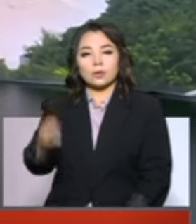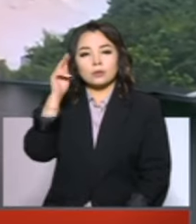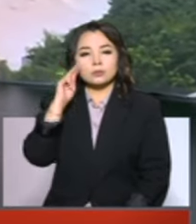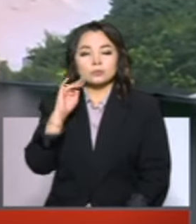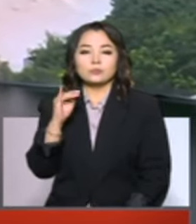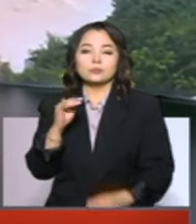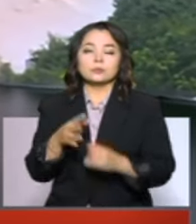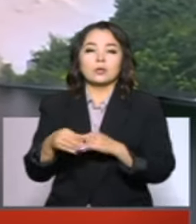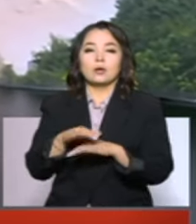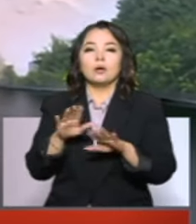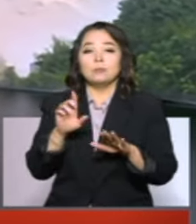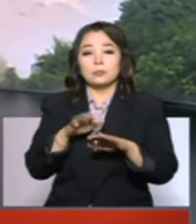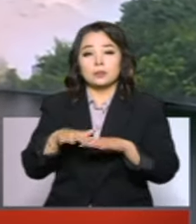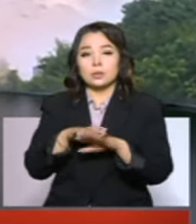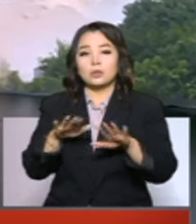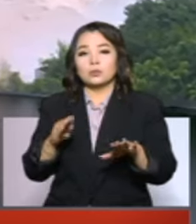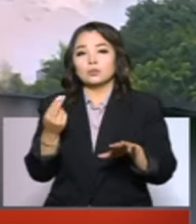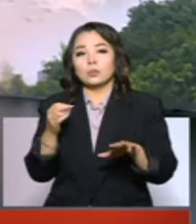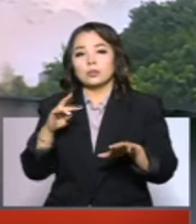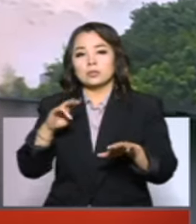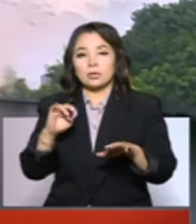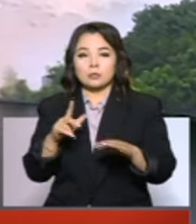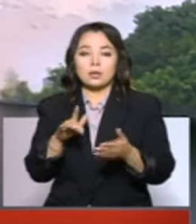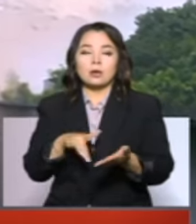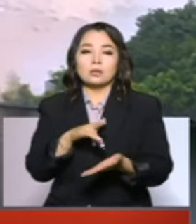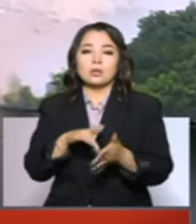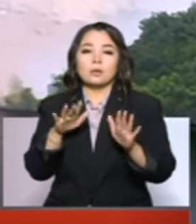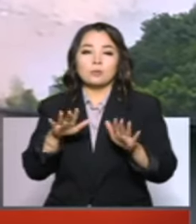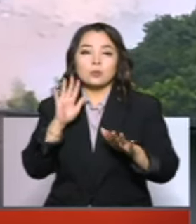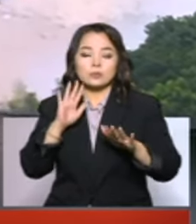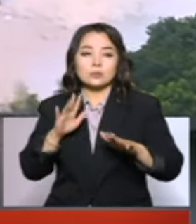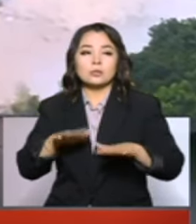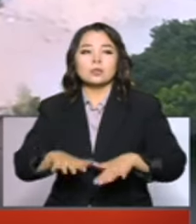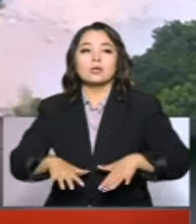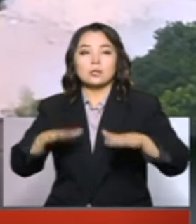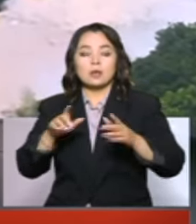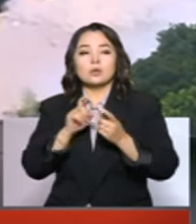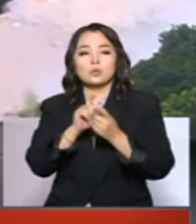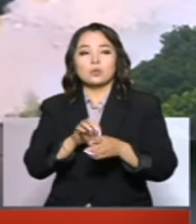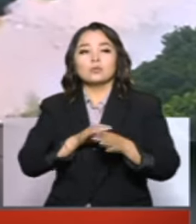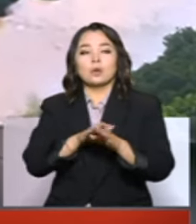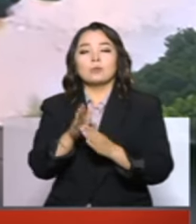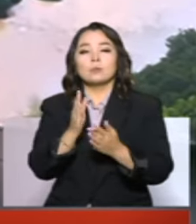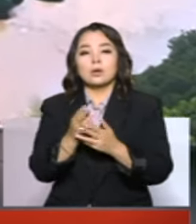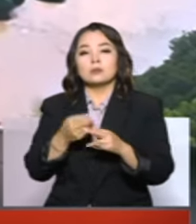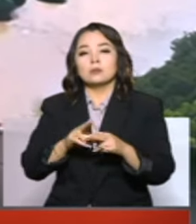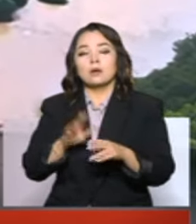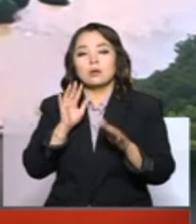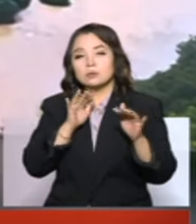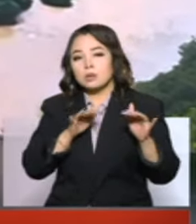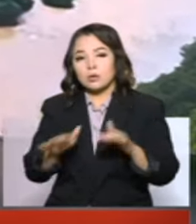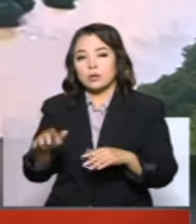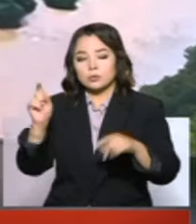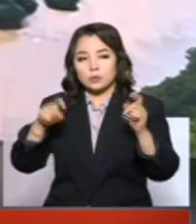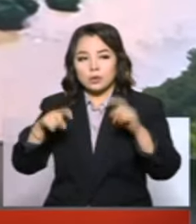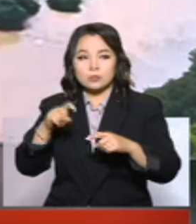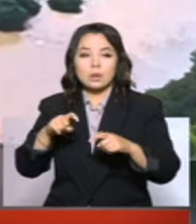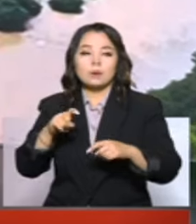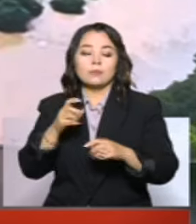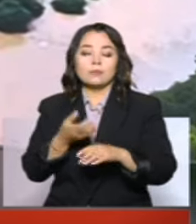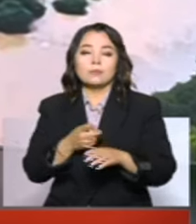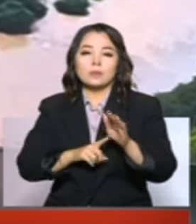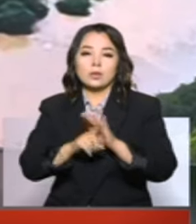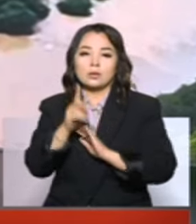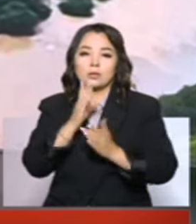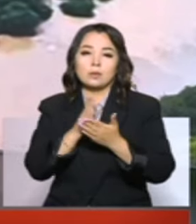Қытайдың оңтүстік батысындағы Чунцин ауданында су апатымен күрес жалғасып жатыр. Мұнда алапат тасқын төпелеп жауған жаңбырдан